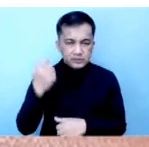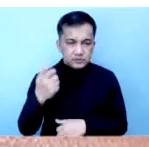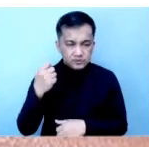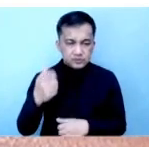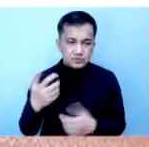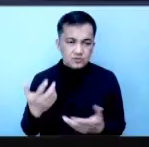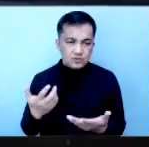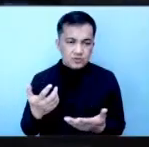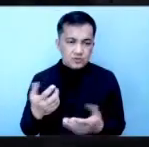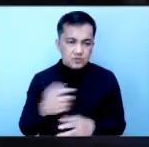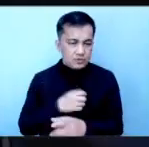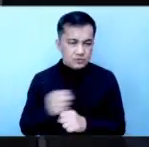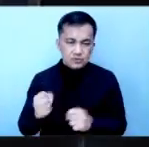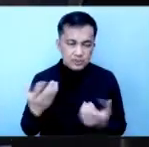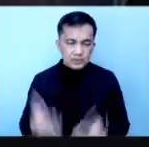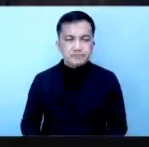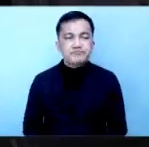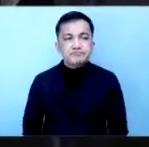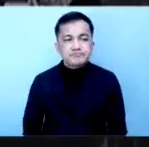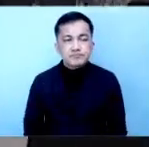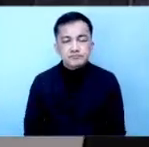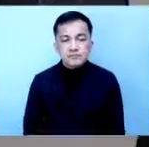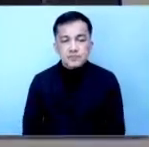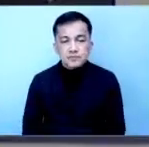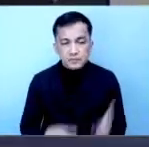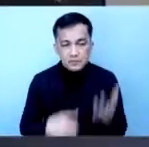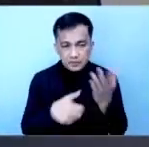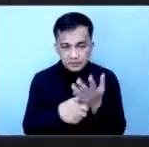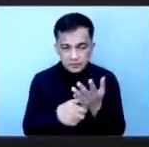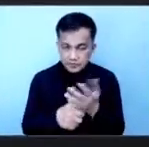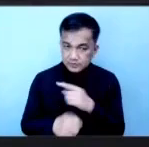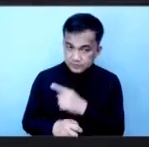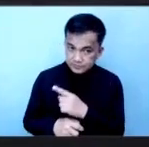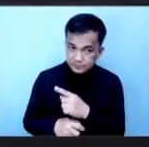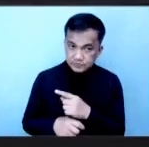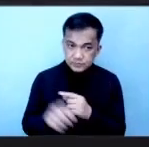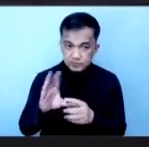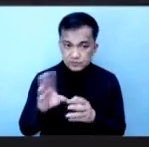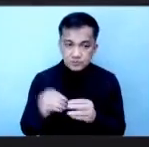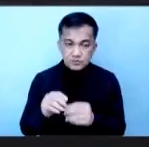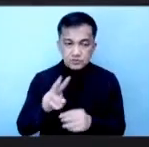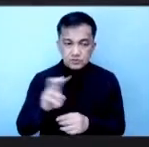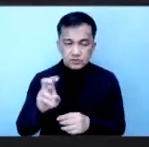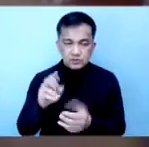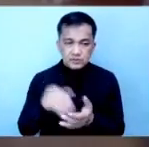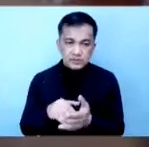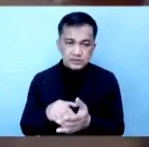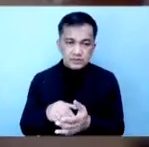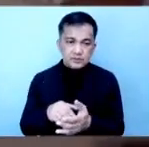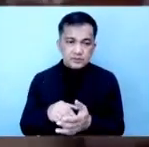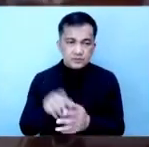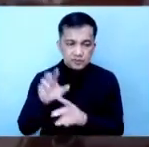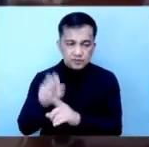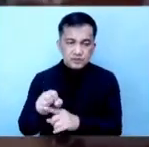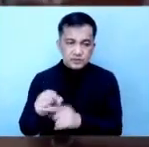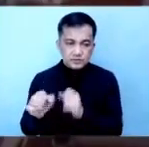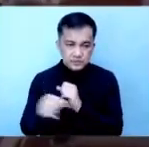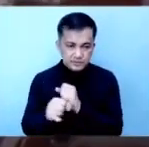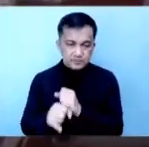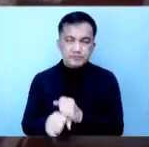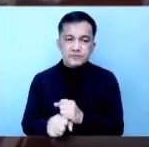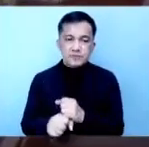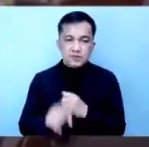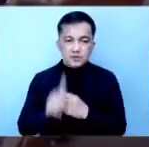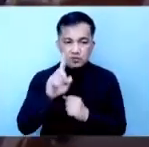akong makukuha dito. Kung matitiketa ng Joint Task Force, nasa 200,000 pesos ang multa sa mga mahuhuling jeep, habang 1